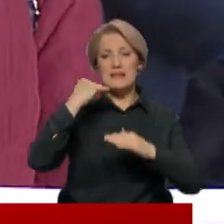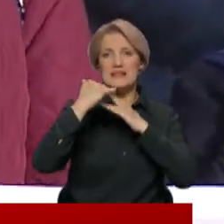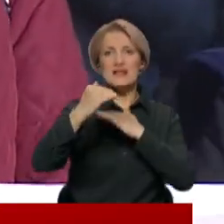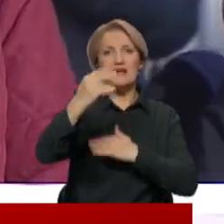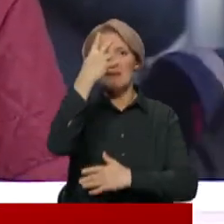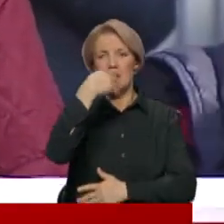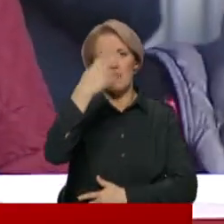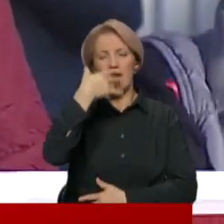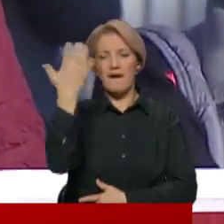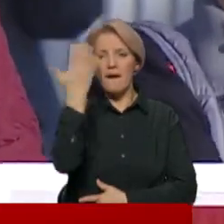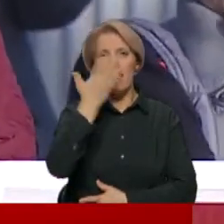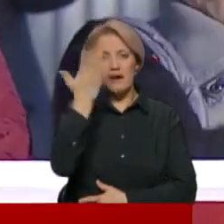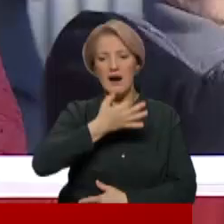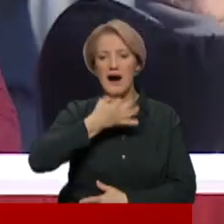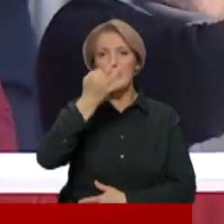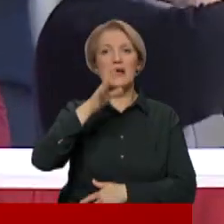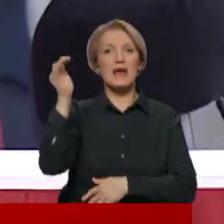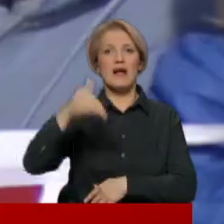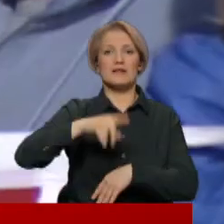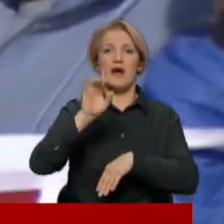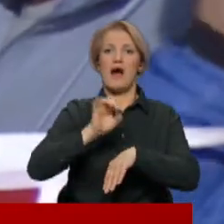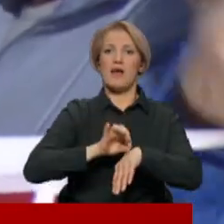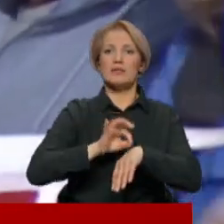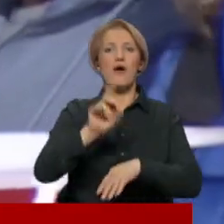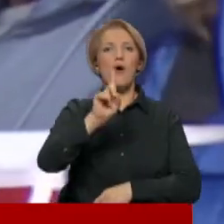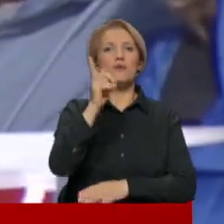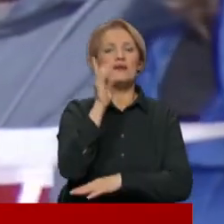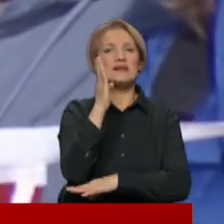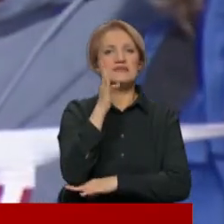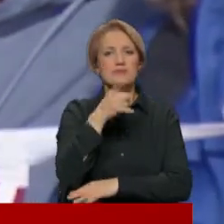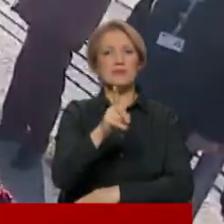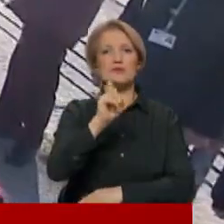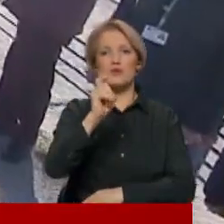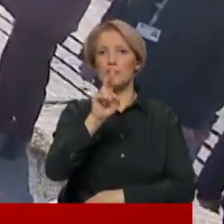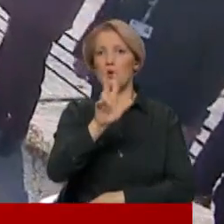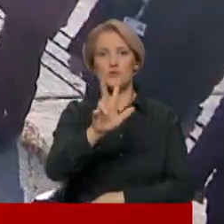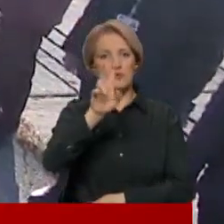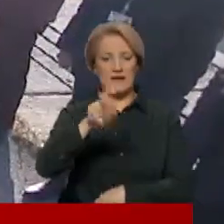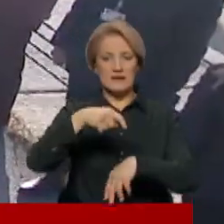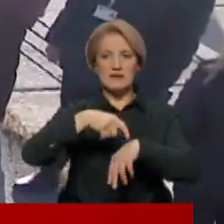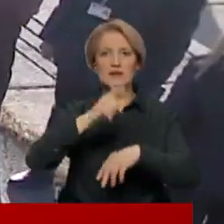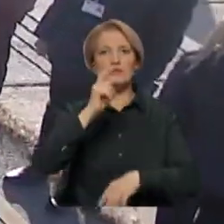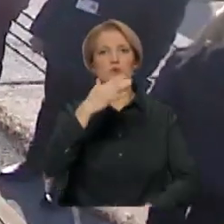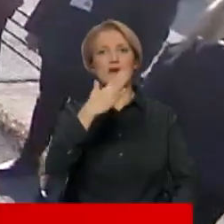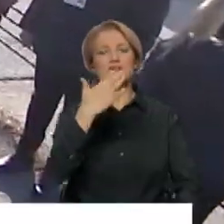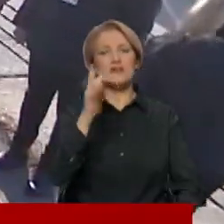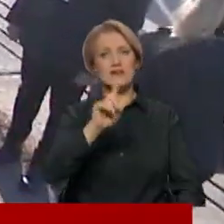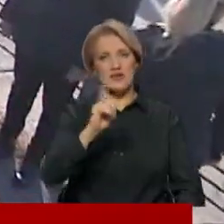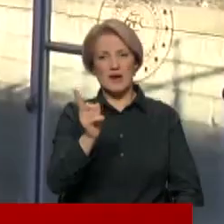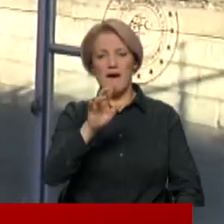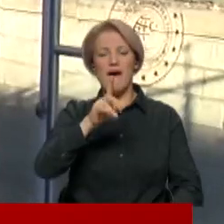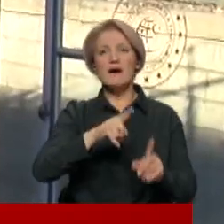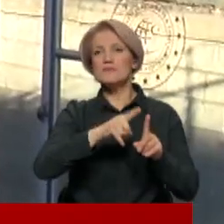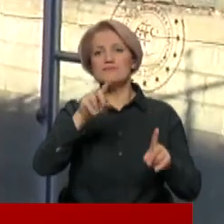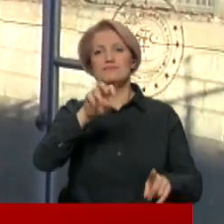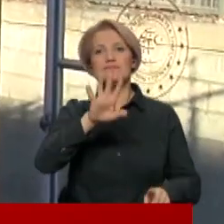gözyaşlarına boğan kara haberin geldiği andı. 10 Kasım 1938 saat 9'u 5 geçe. Aradan 84 yıl